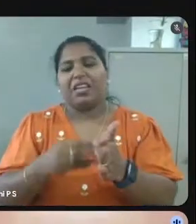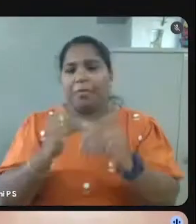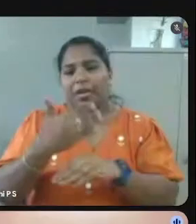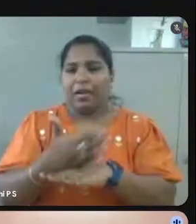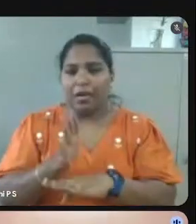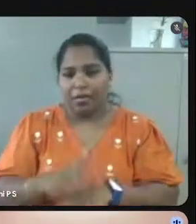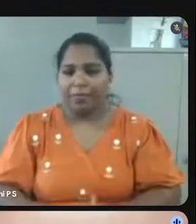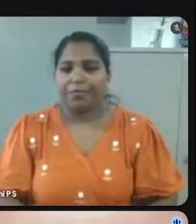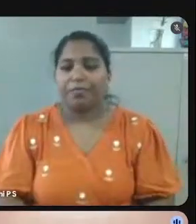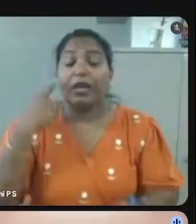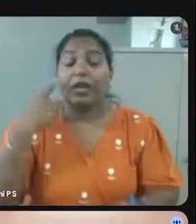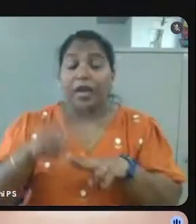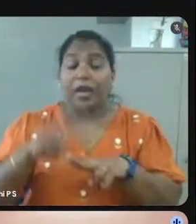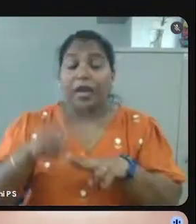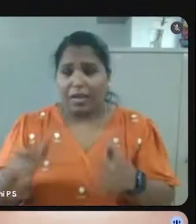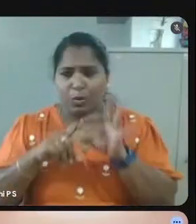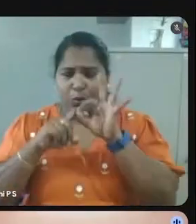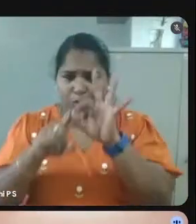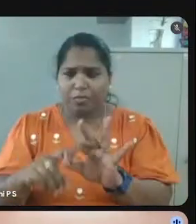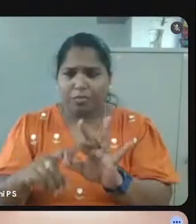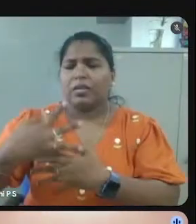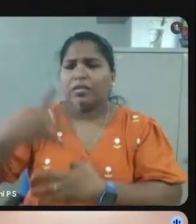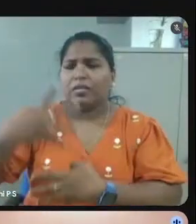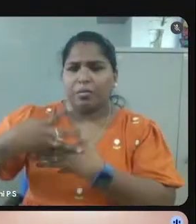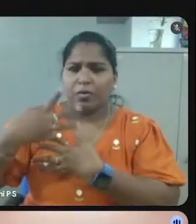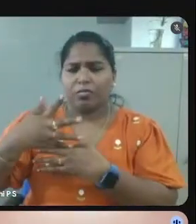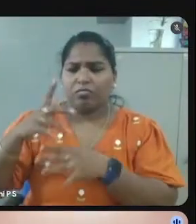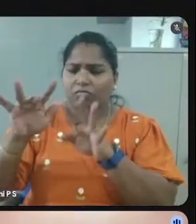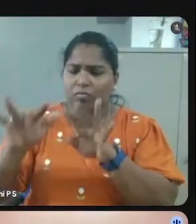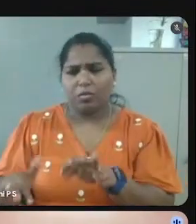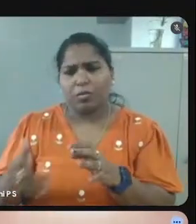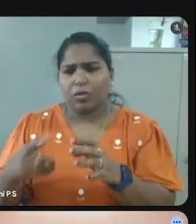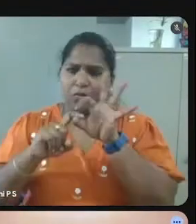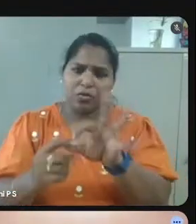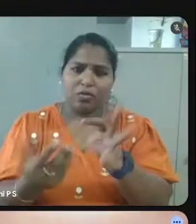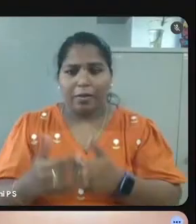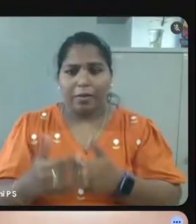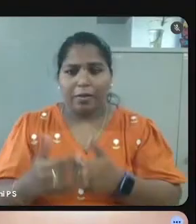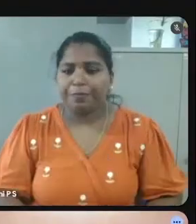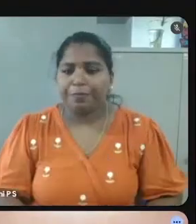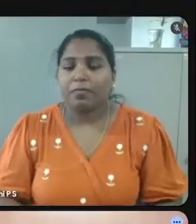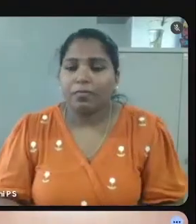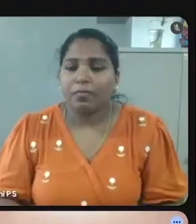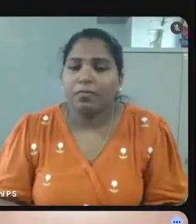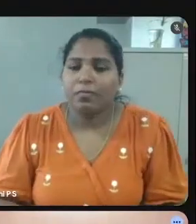എന്തെങ്കിലും ചോദ്യങ്ങൾ ചോദിക്കാൻ ചാറ്റ് ബോക്സിൽ ടൈപ്പ് ചെയ്ത് ക്വസ്റ്റ്യൻസ് ചോദിക്കാവുന്നതാണ്.